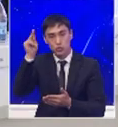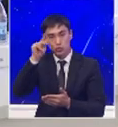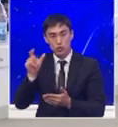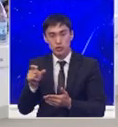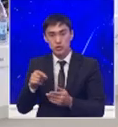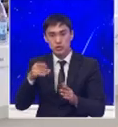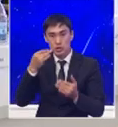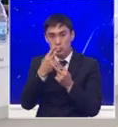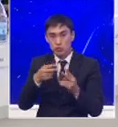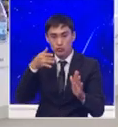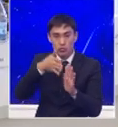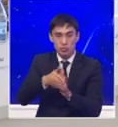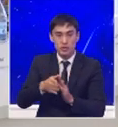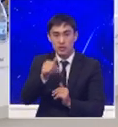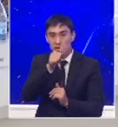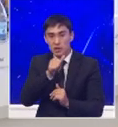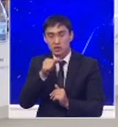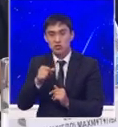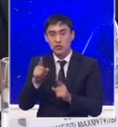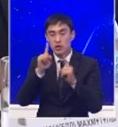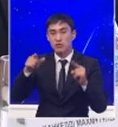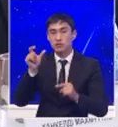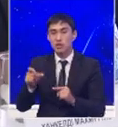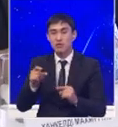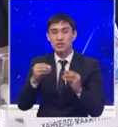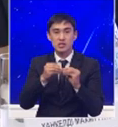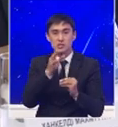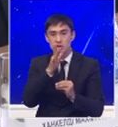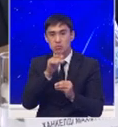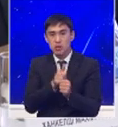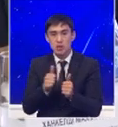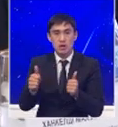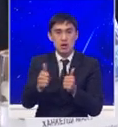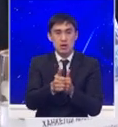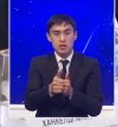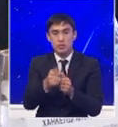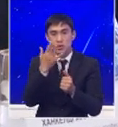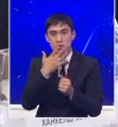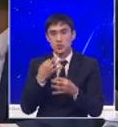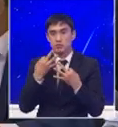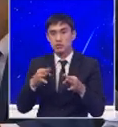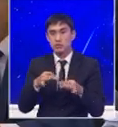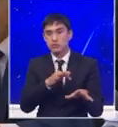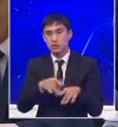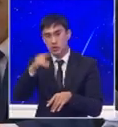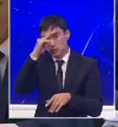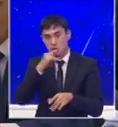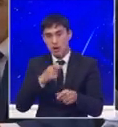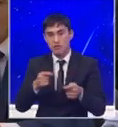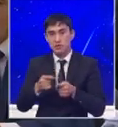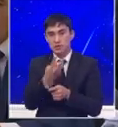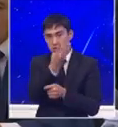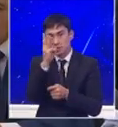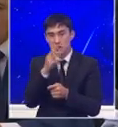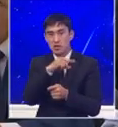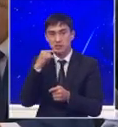Словно заглянувшие в глубины тайн жизни великого человека, который 10 лет был лидером национально-освободительного движения казахов от власти царской